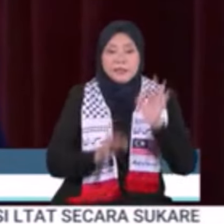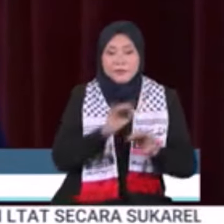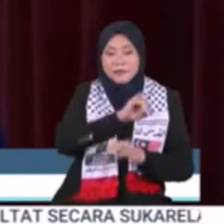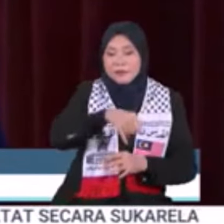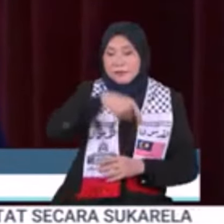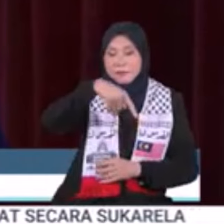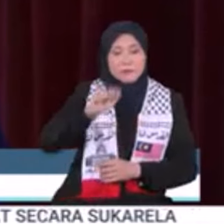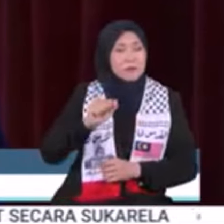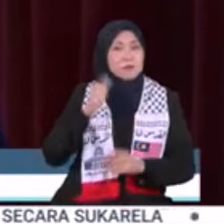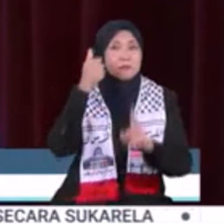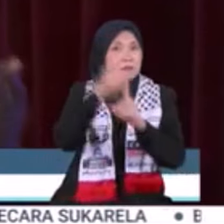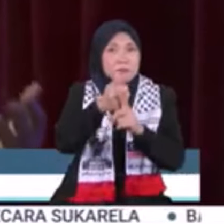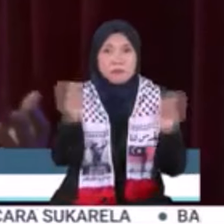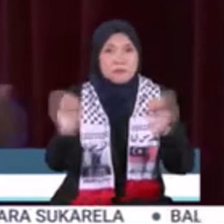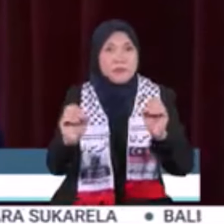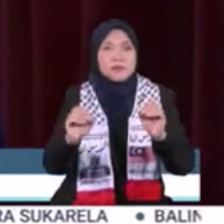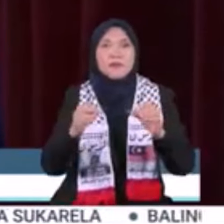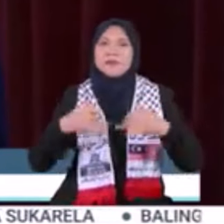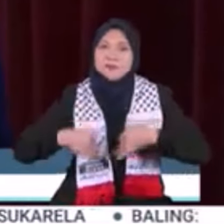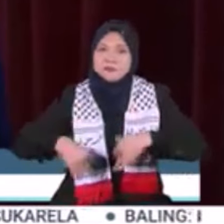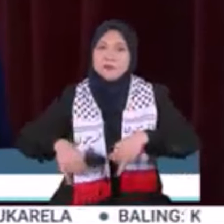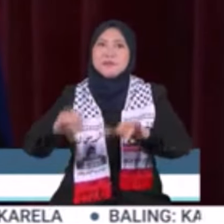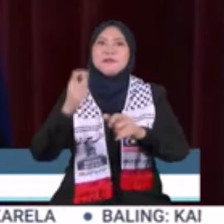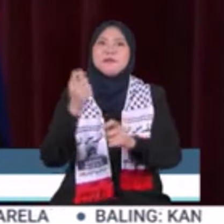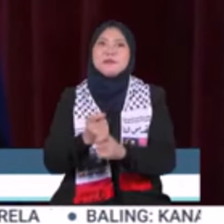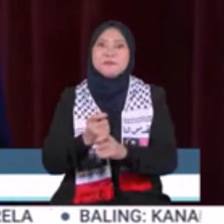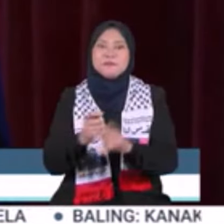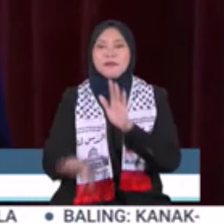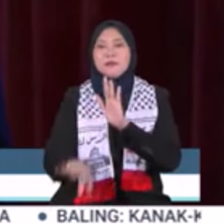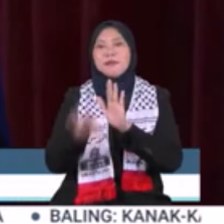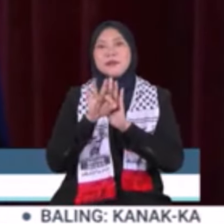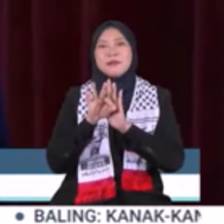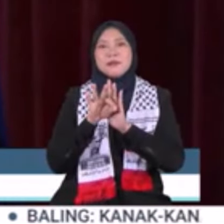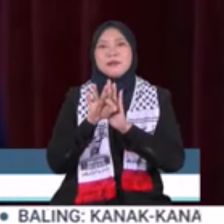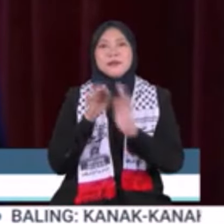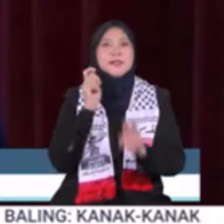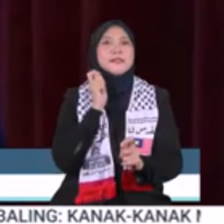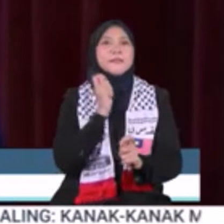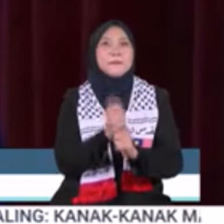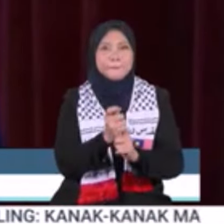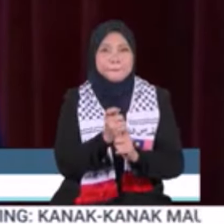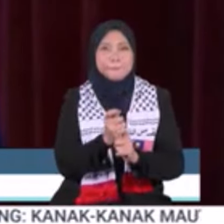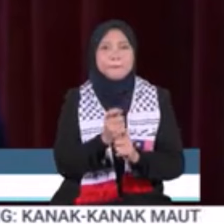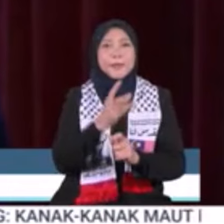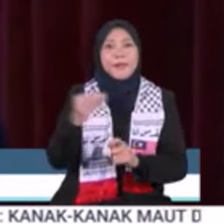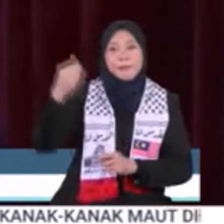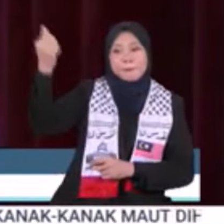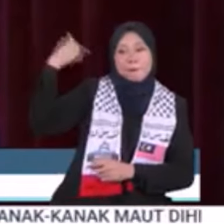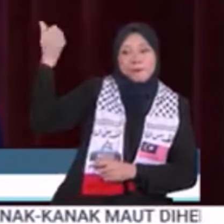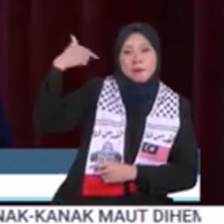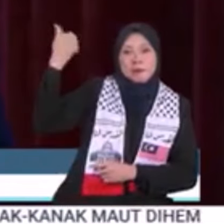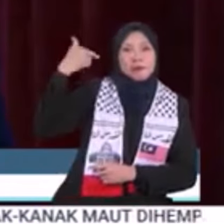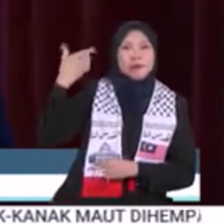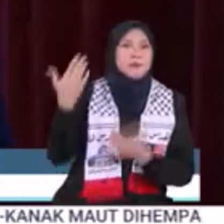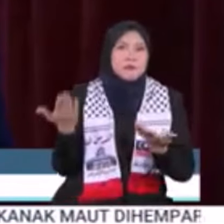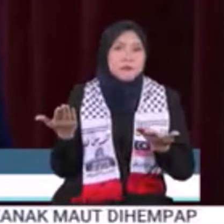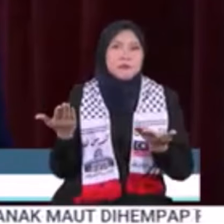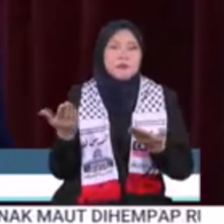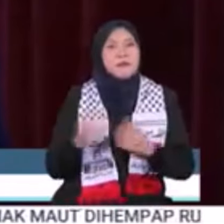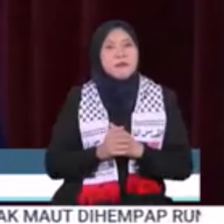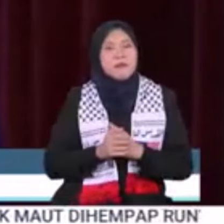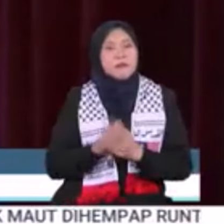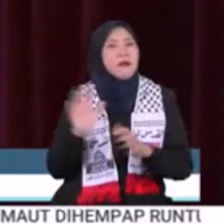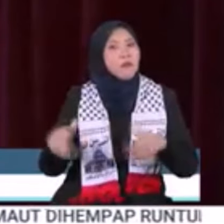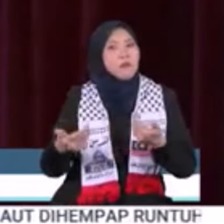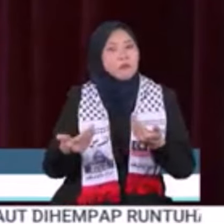tak keluarkan arahan dikuatii dia masih kekal melantik secara tetap dan berpencen dan dia akan defeat the purpose lah